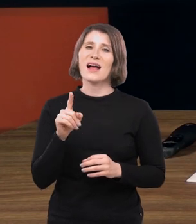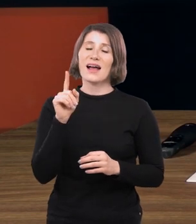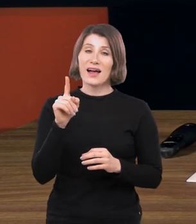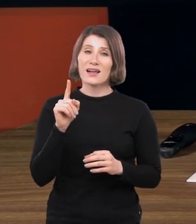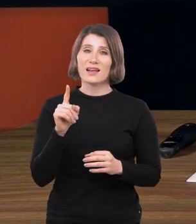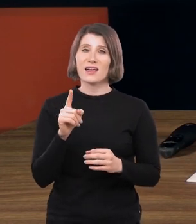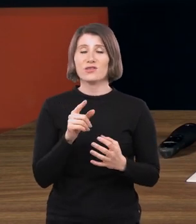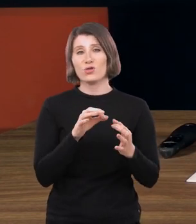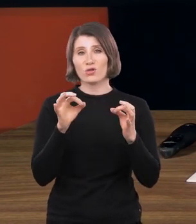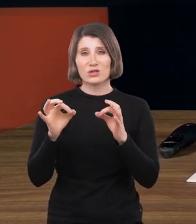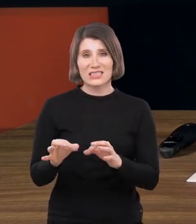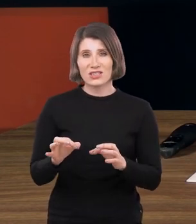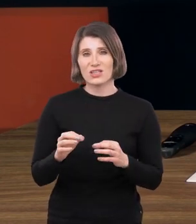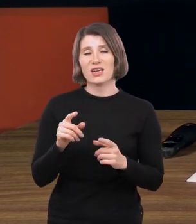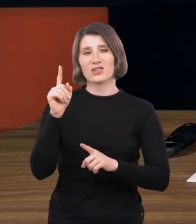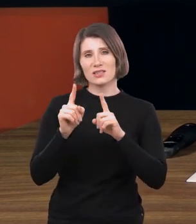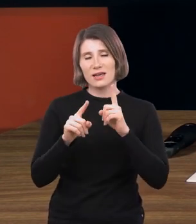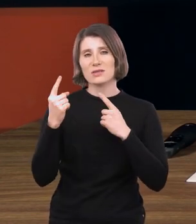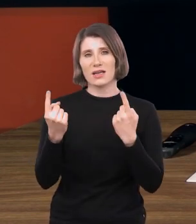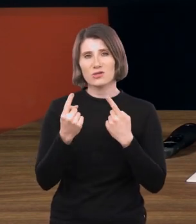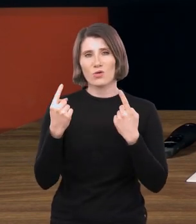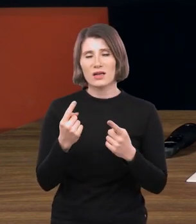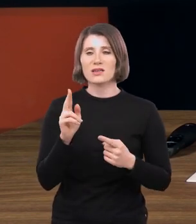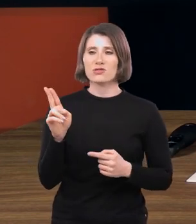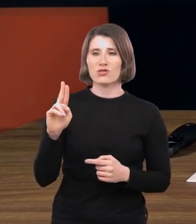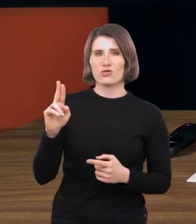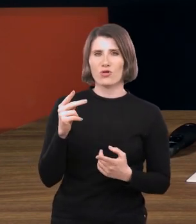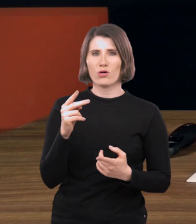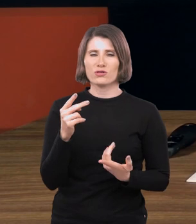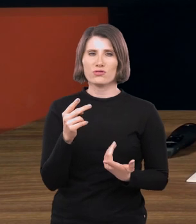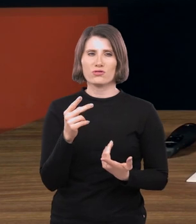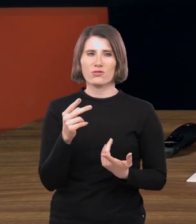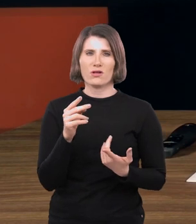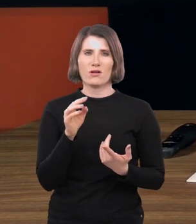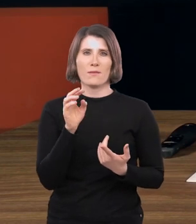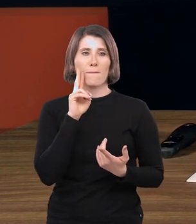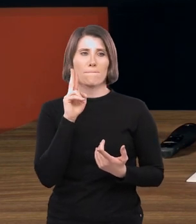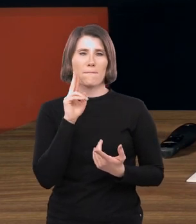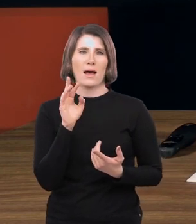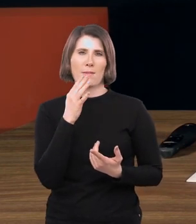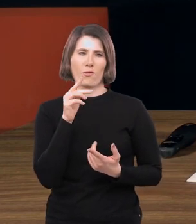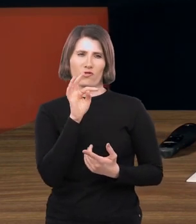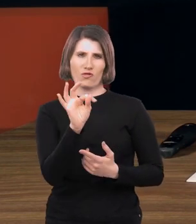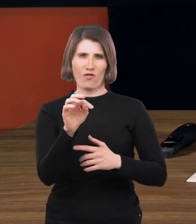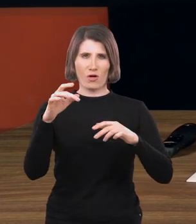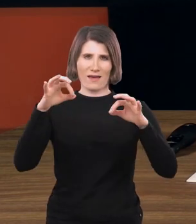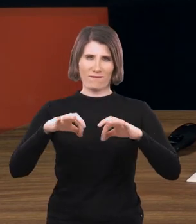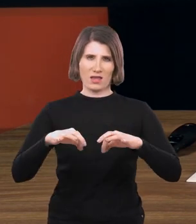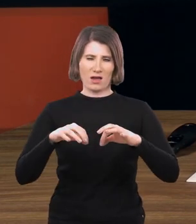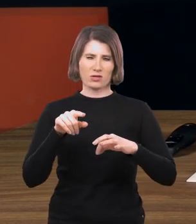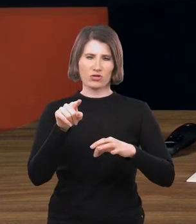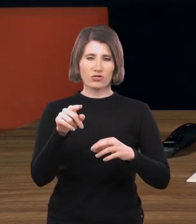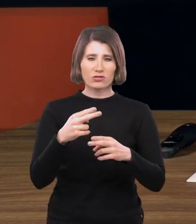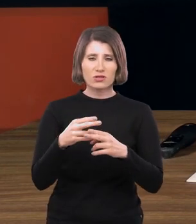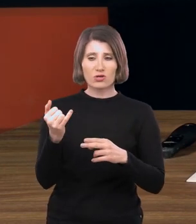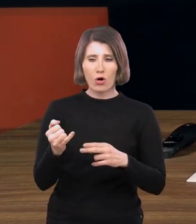aczkolwiek po dzień dzisiejszy zdarzają się sytuacje, że matka właśnie jest obarczana za chorobę swojego